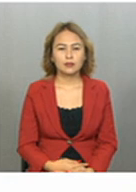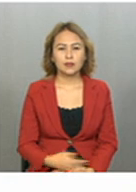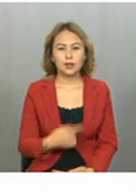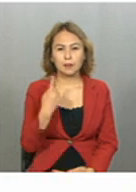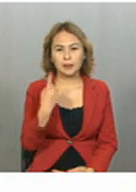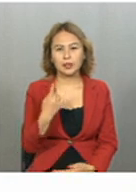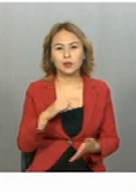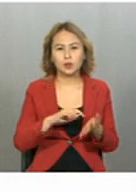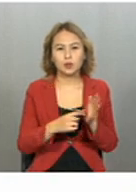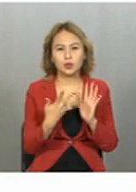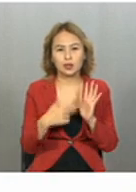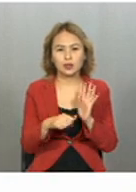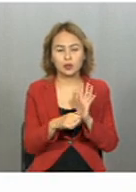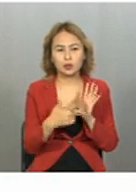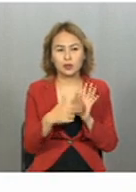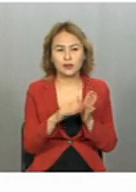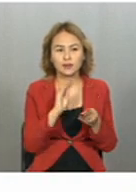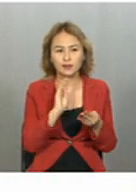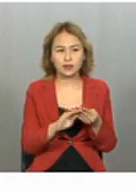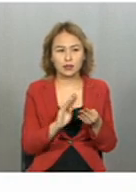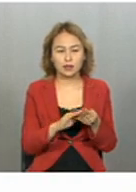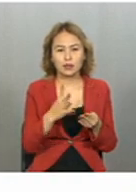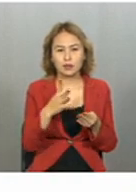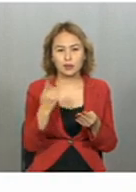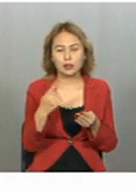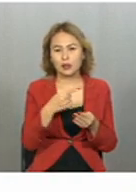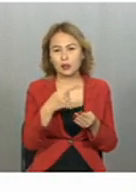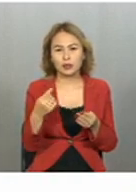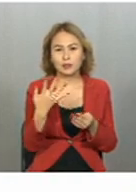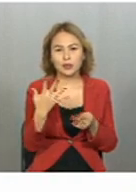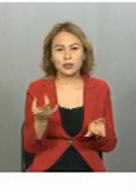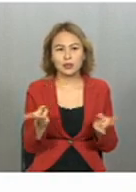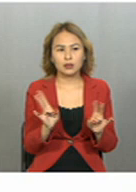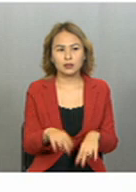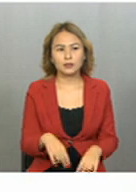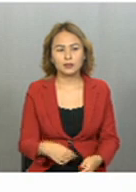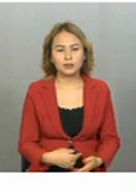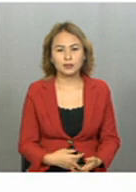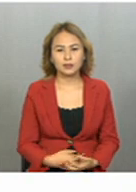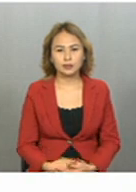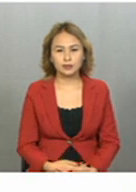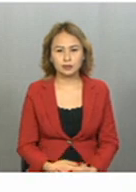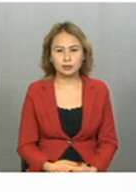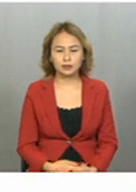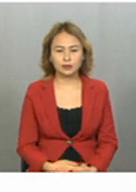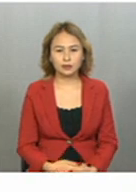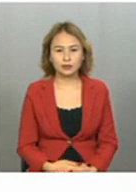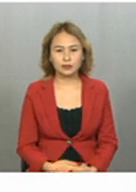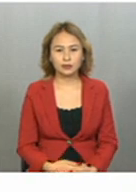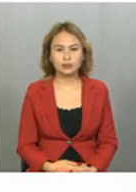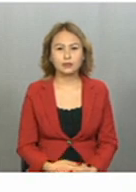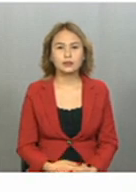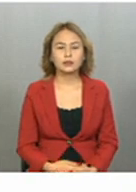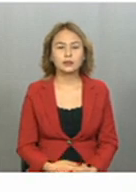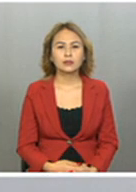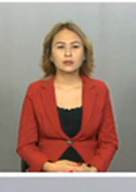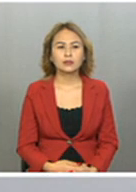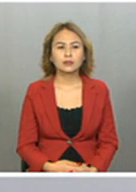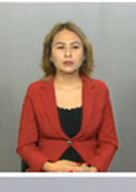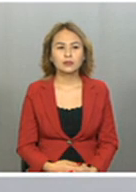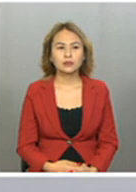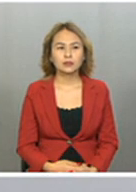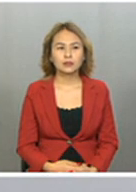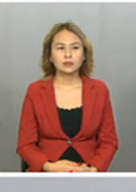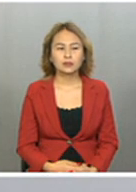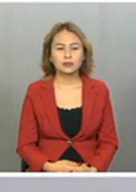36, 41-ден 36-ны алсақ 5 қалдық. 1 бүтін 36-дан 5. Жақсы. Ал